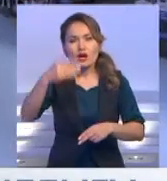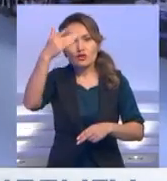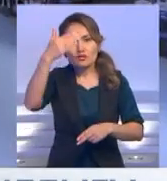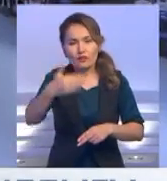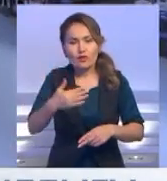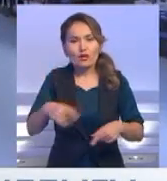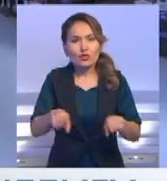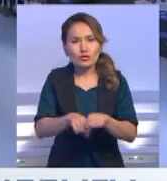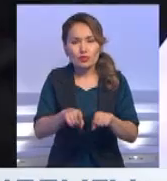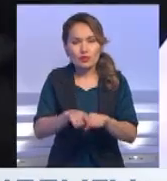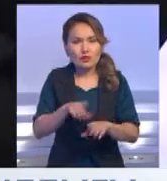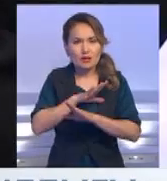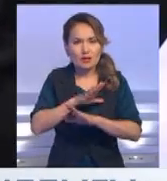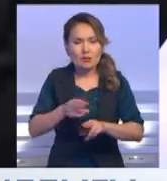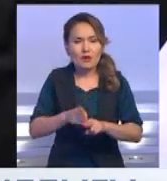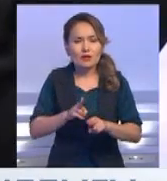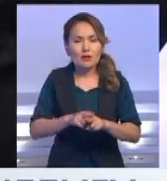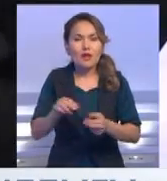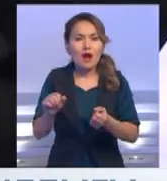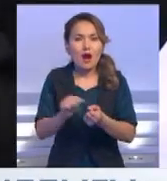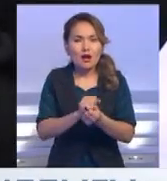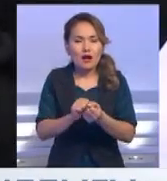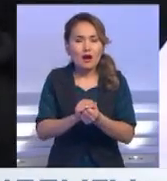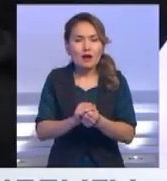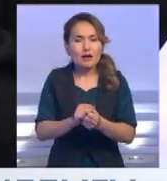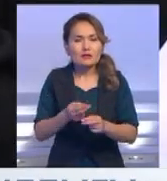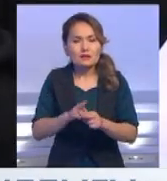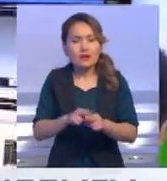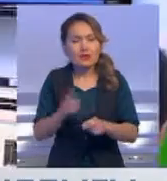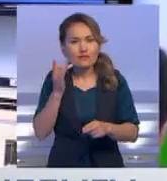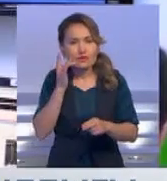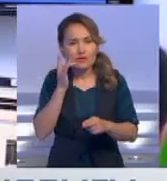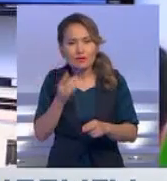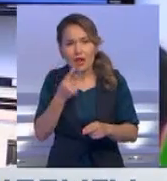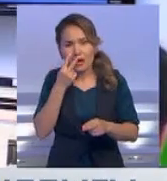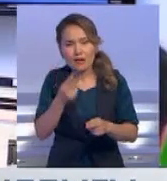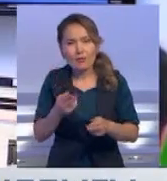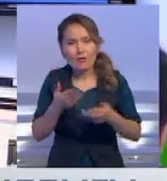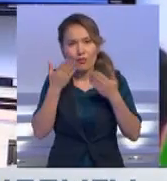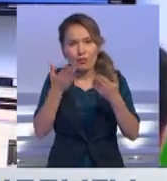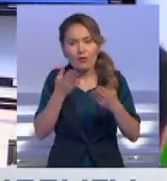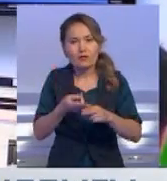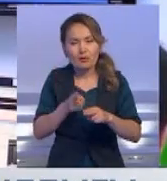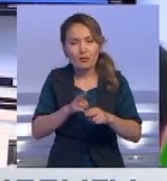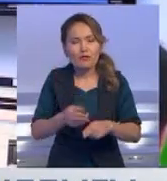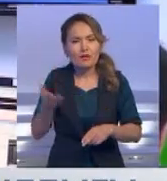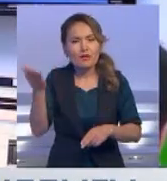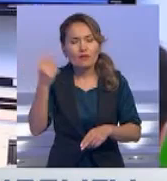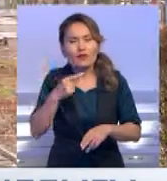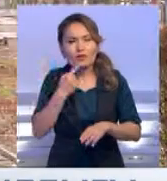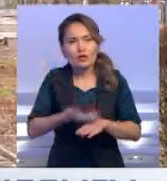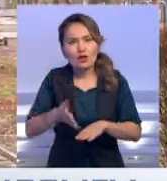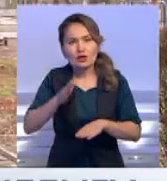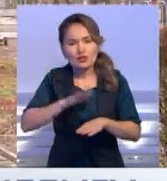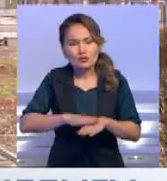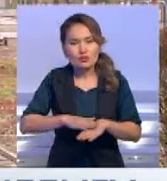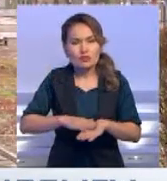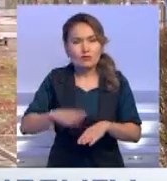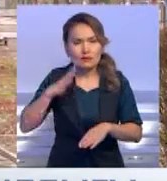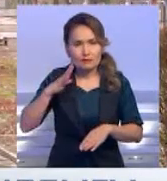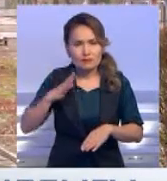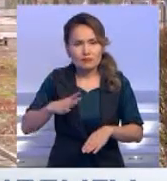еді. Қағазға қарап оқитын, ал кейде бәрін жаттауға тура келетін. Алайда осы қиындықтарды ешкім елемейтін де. Не